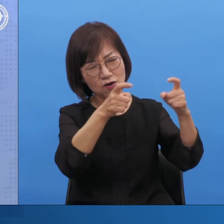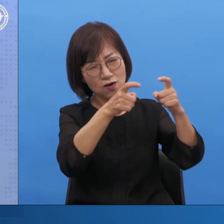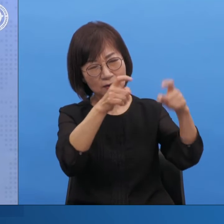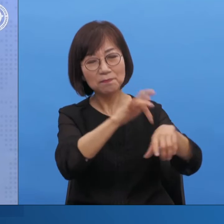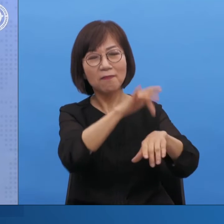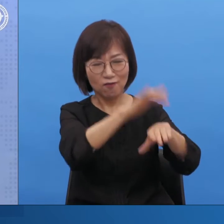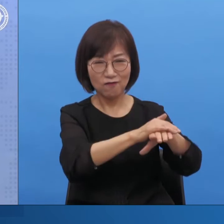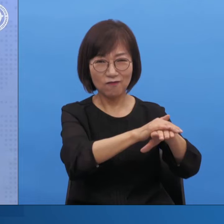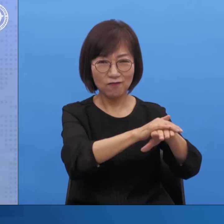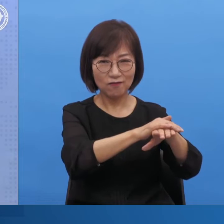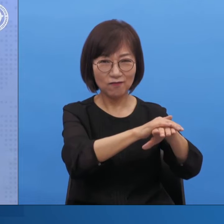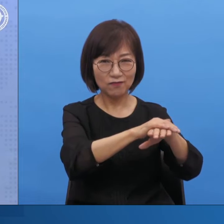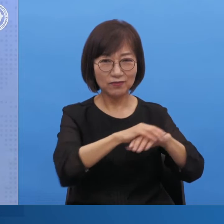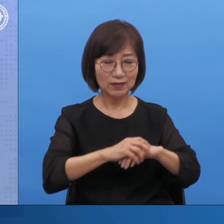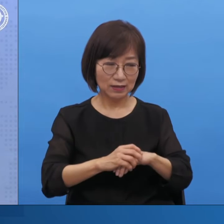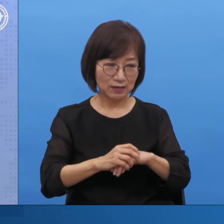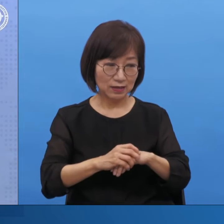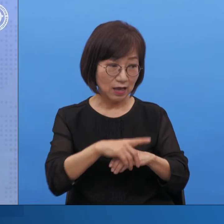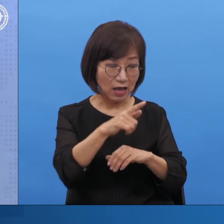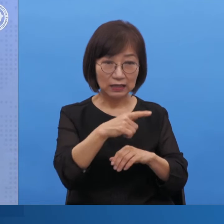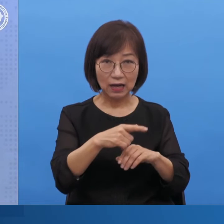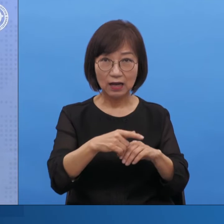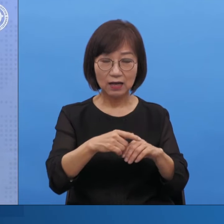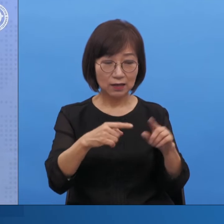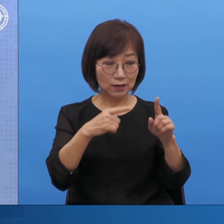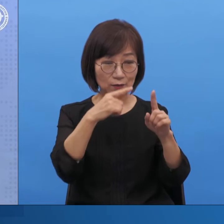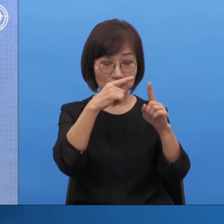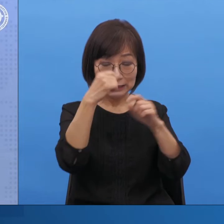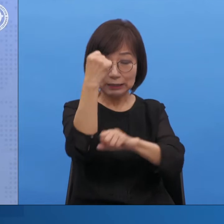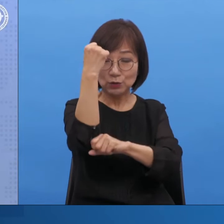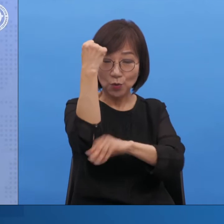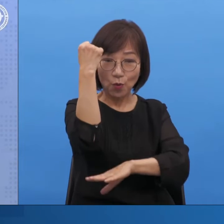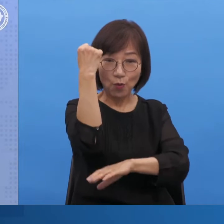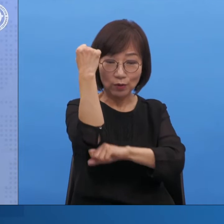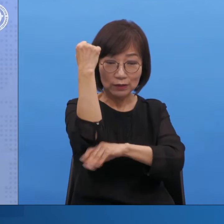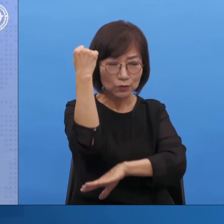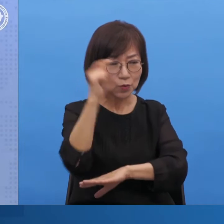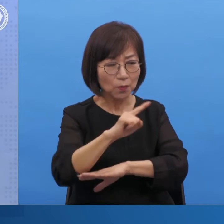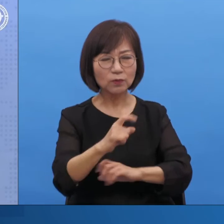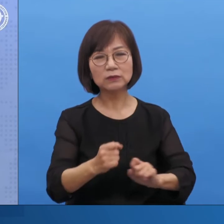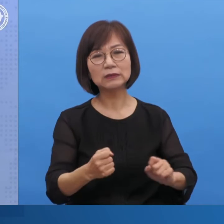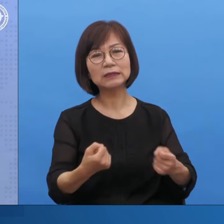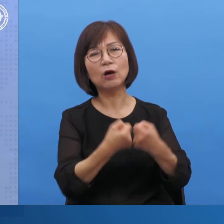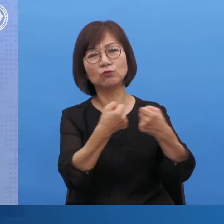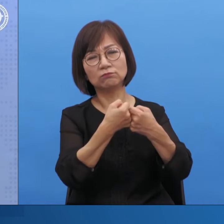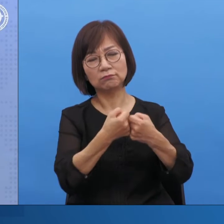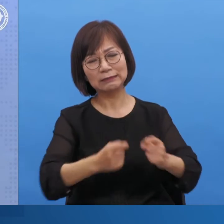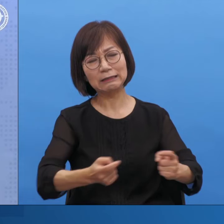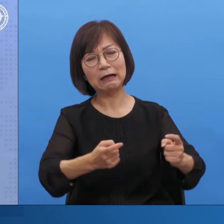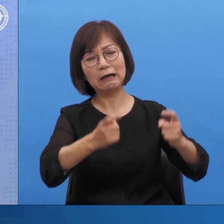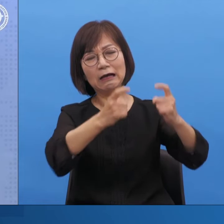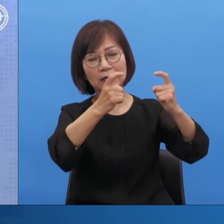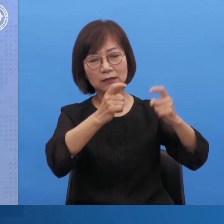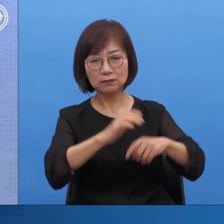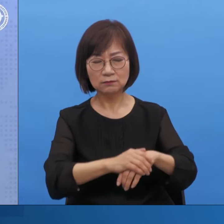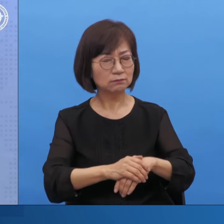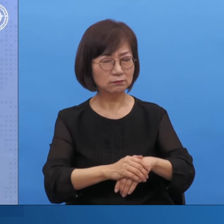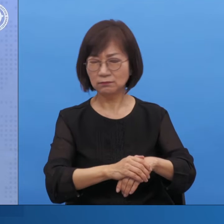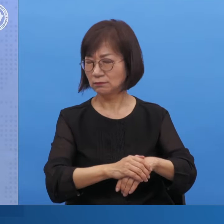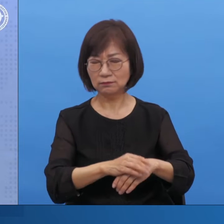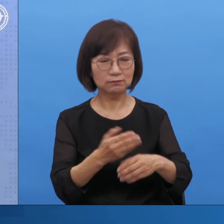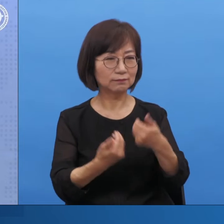fighting. 그걸로 기초를 하는 거예요. And that became the foundation. 저는 거기서 벗어나기로 했어요. I decided to come out from